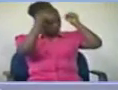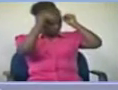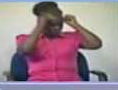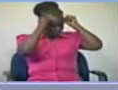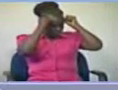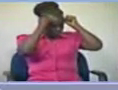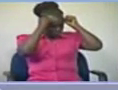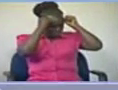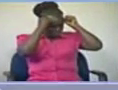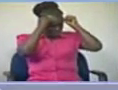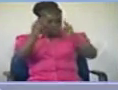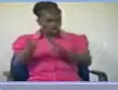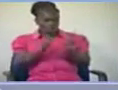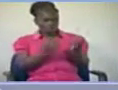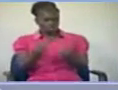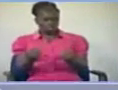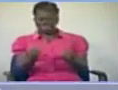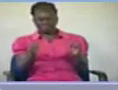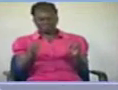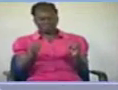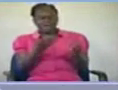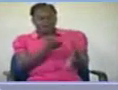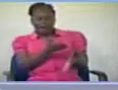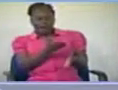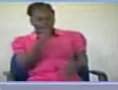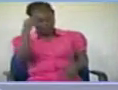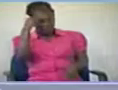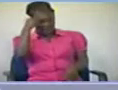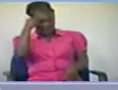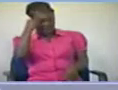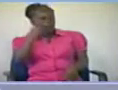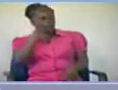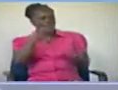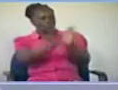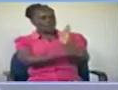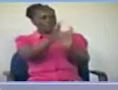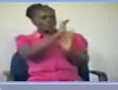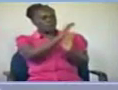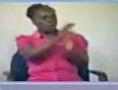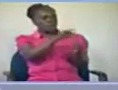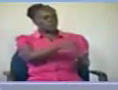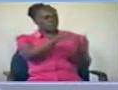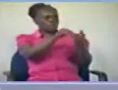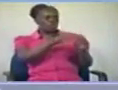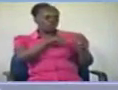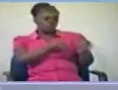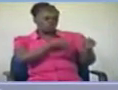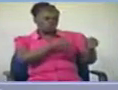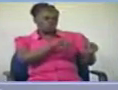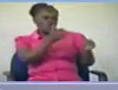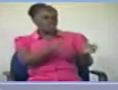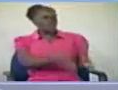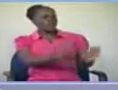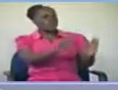wanafuatiliwa na watoto wa kawaida. Hasa hao tutawatengenezea mitaala yao na wafuate mkondo mwingine